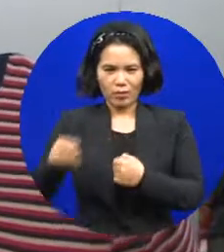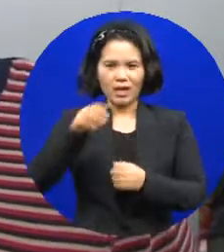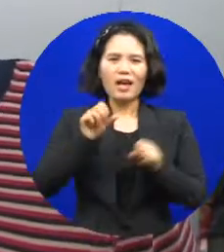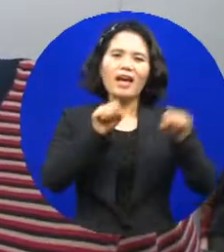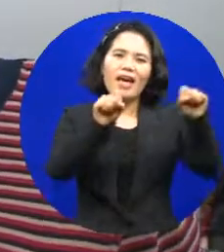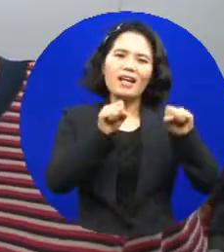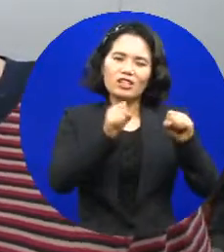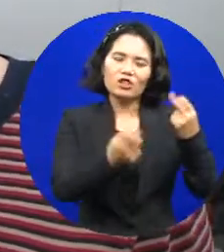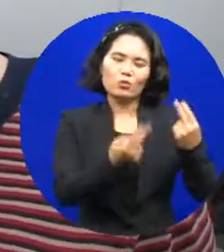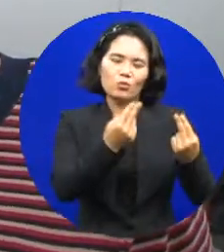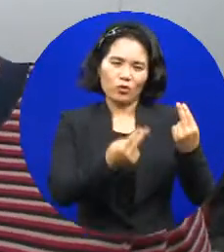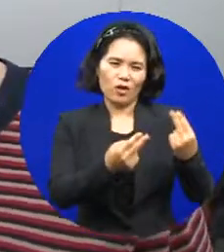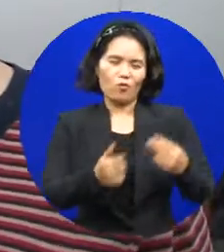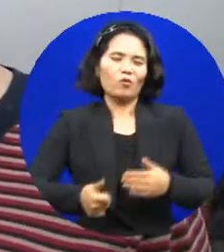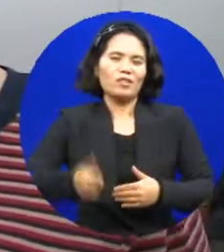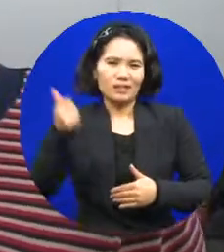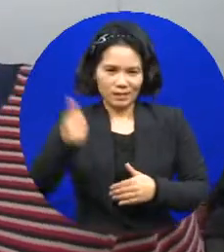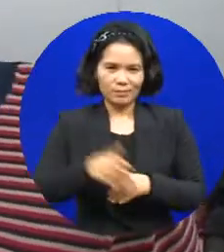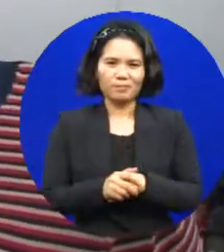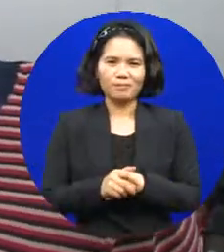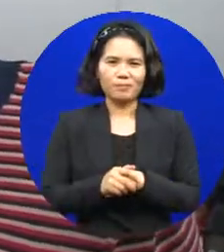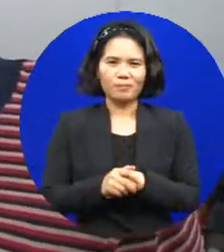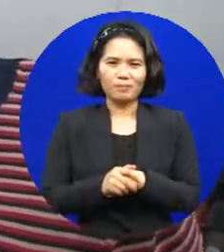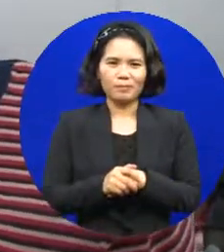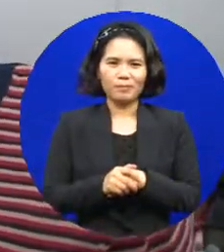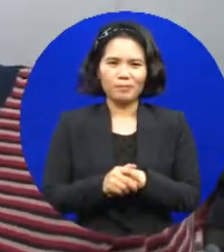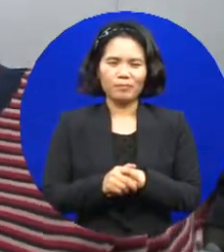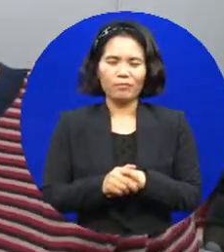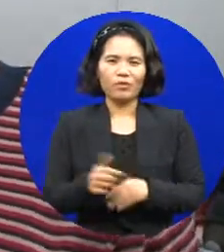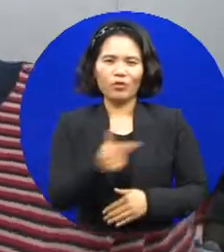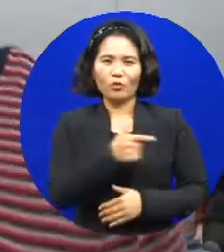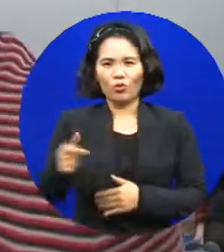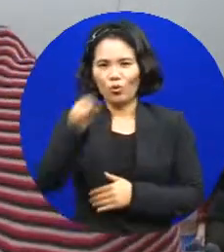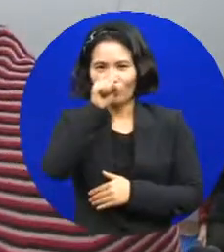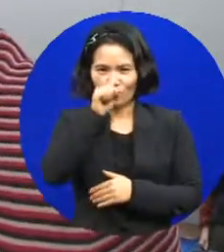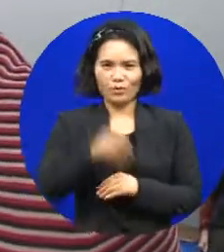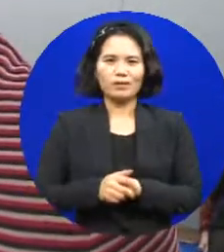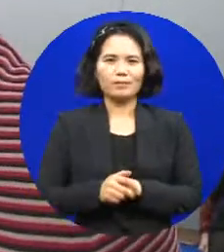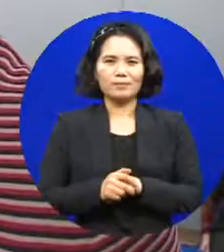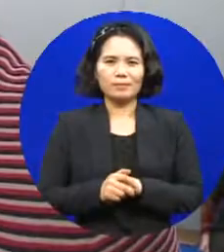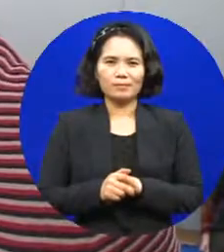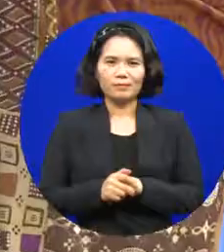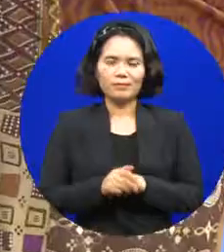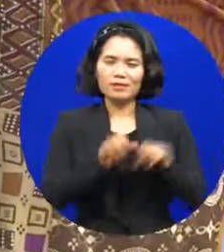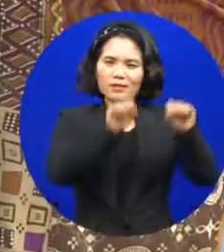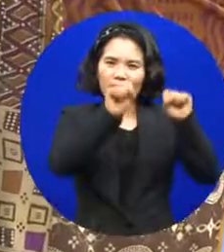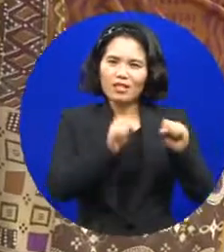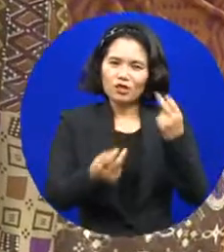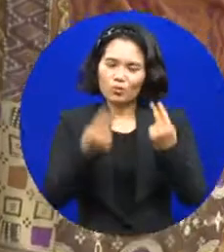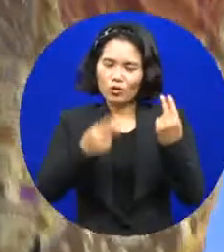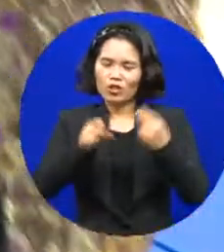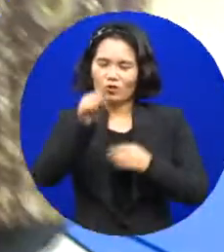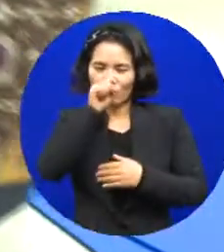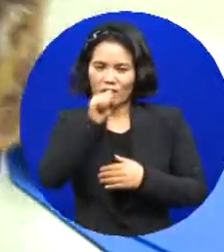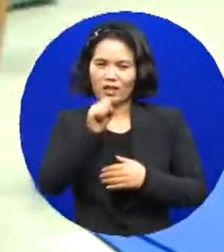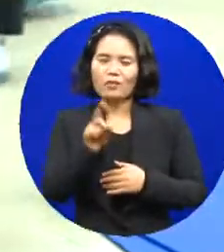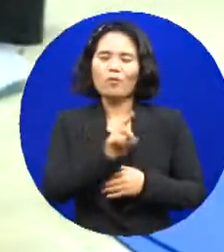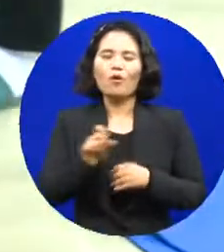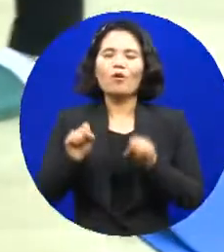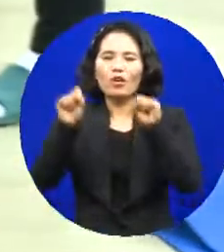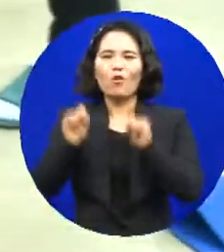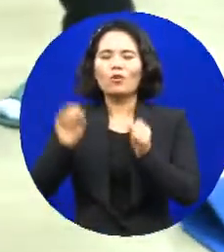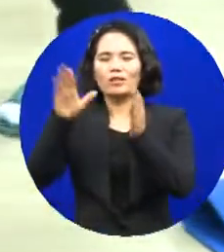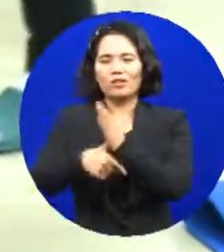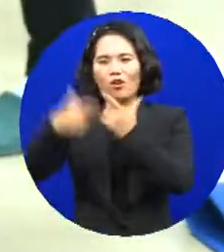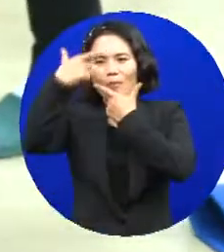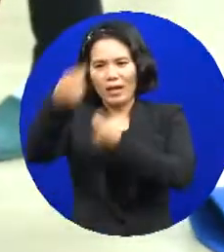가서 하는 것보다 이거 훨씬 나아요. 훨씬 나아요. 너무 좋아요. 헬스보다 좋다는